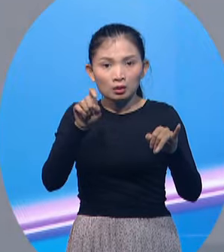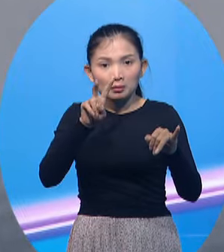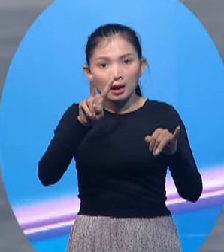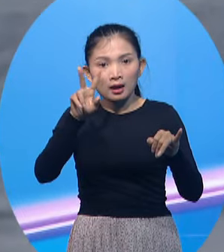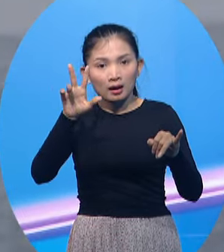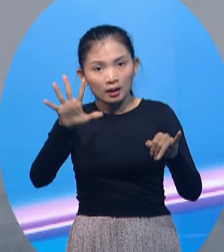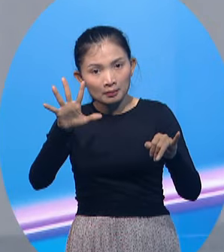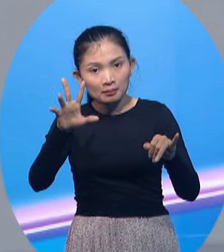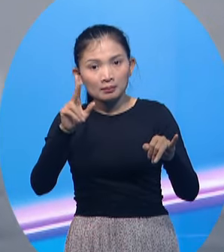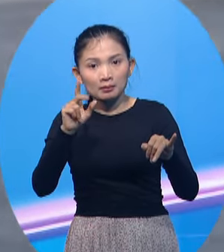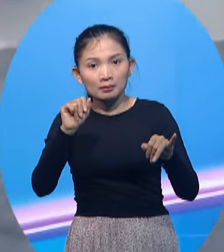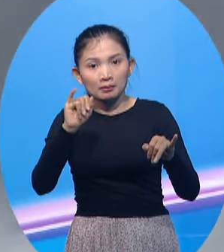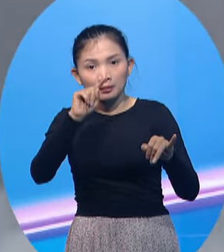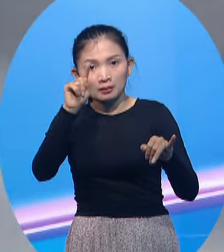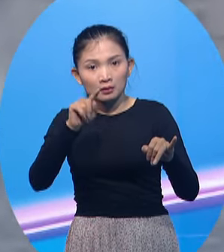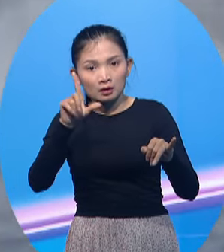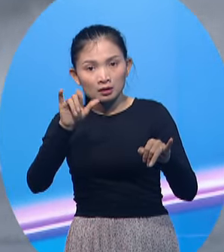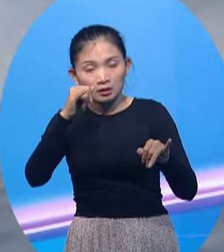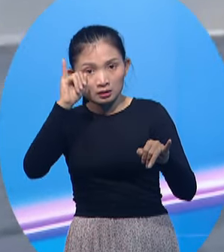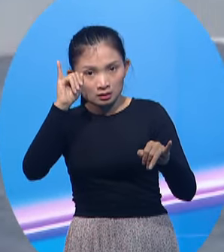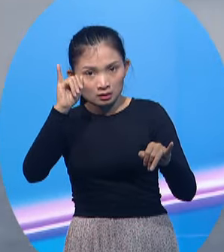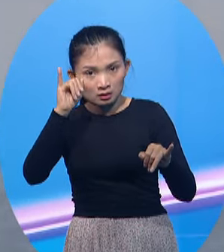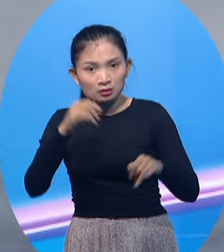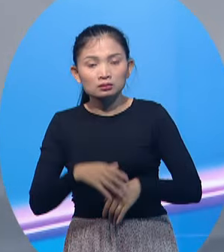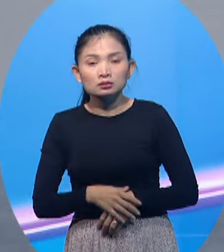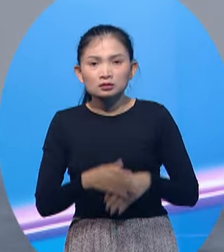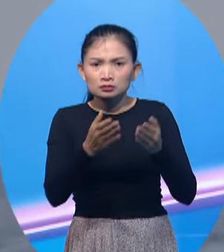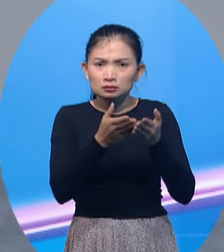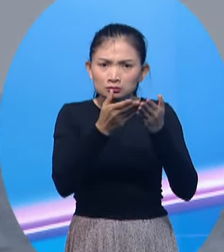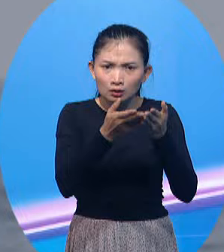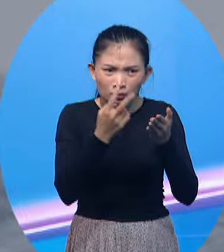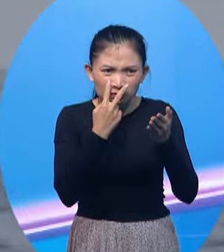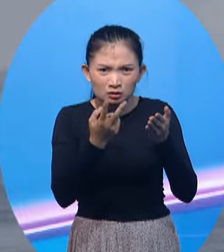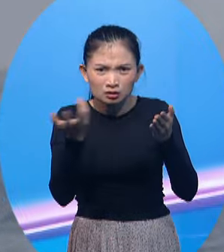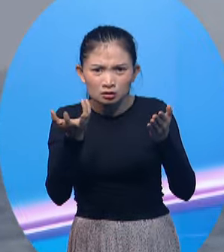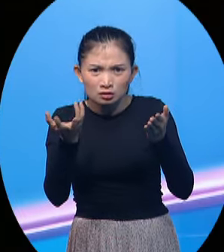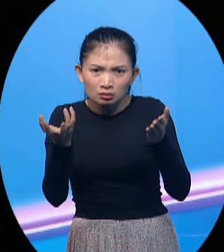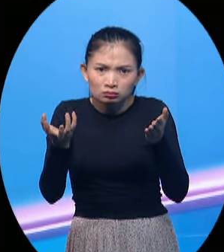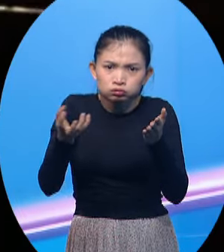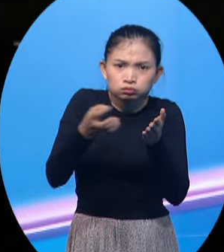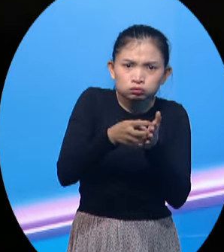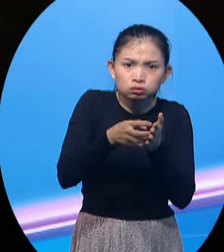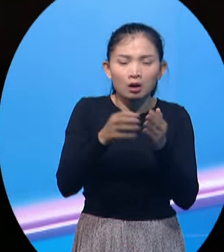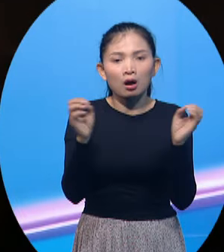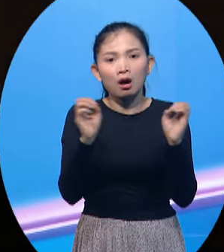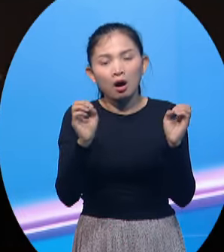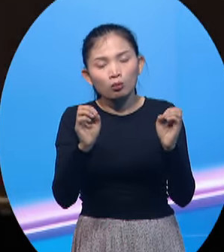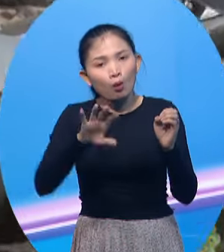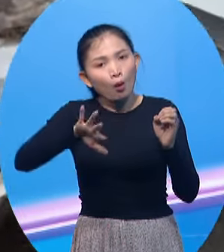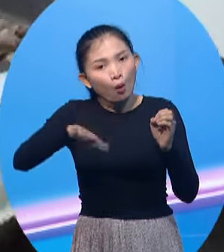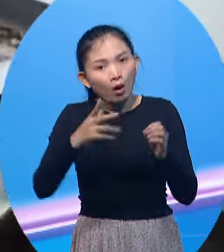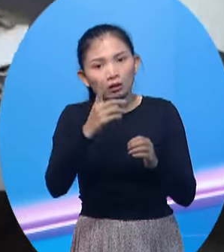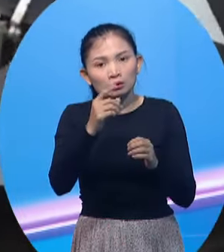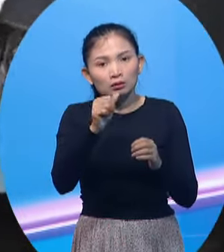hiện thấy dấu vết tràn dầu hoặc nước tràn vào tàu. Ngoài ra, lực lượng Houthi cũng cho biết đã bắn hạ một máy bay không người lái của Mỹ ở